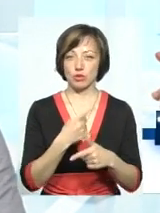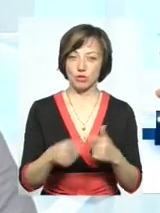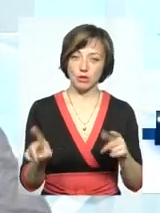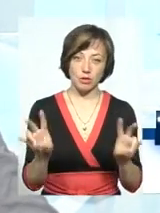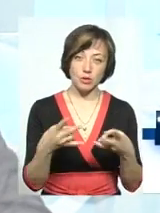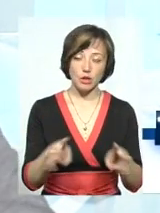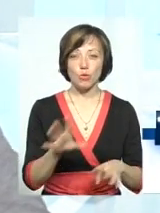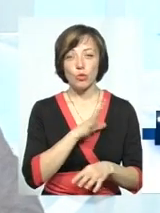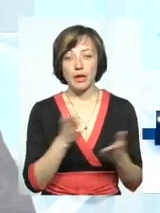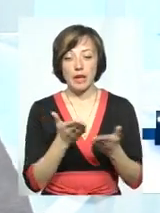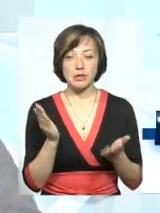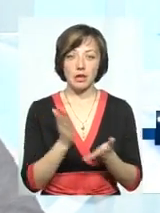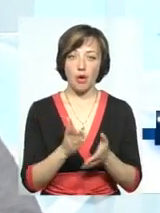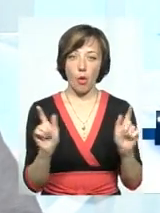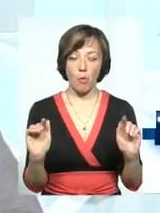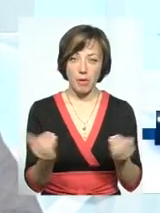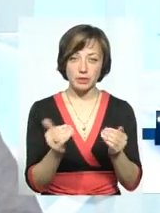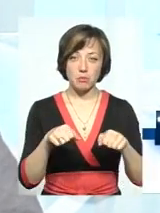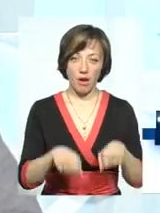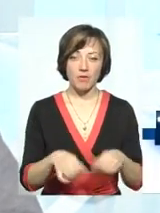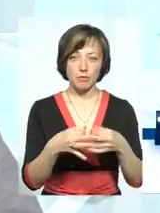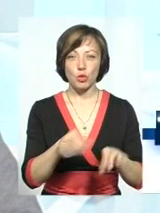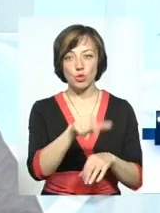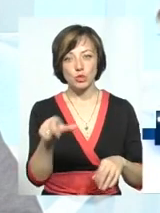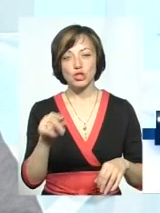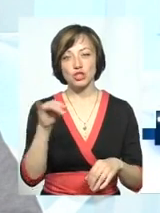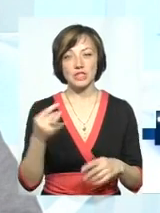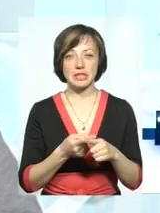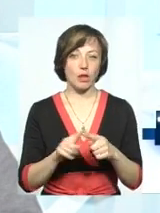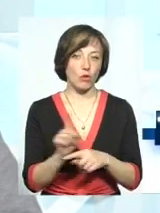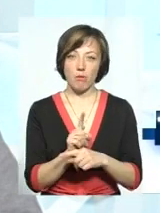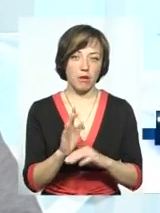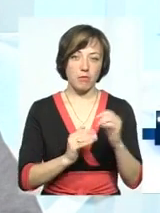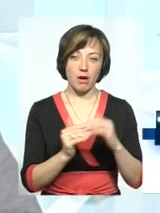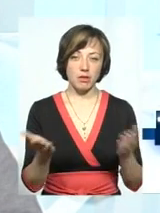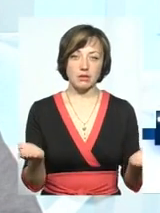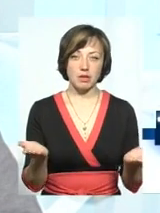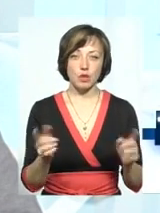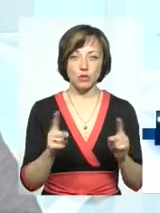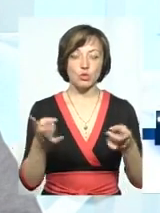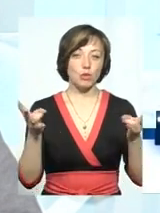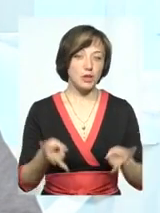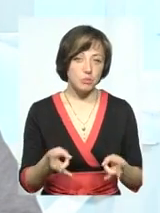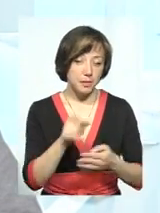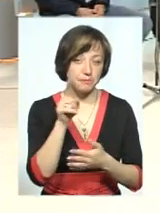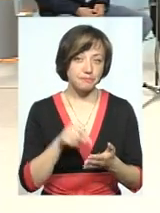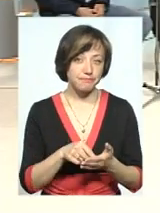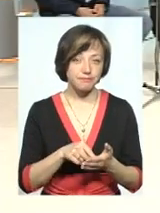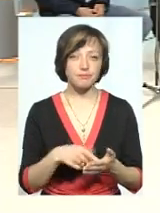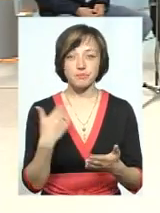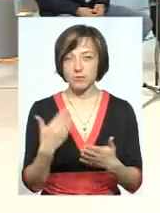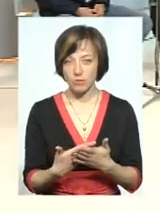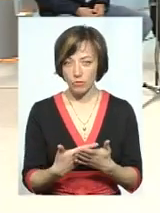були якісь, чи є якісь обмеження прав та свобод людини, чи все ж таки це нормальна практика, і вона дуже потрібна.